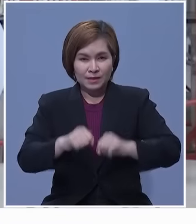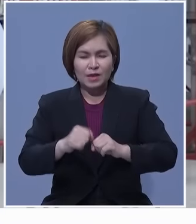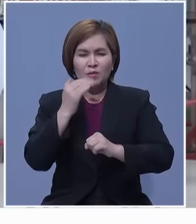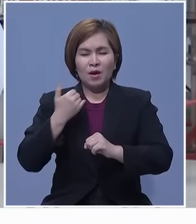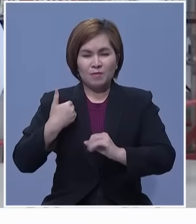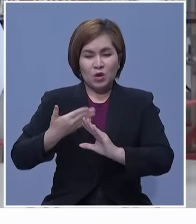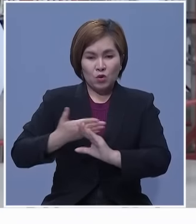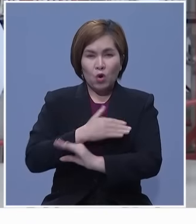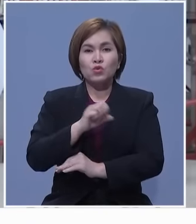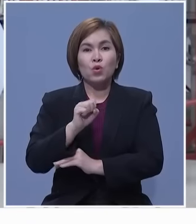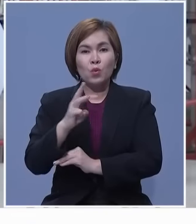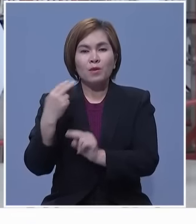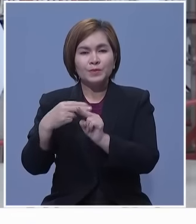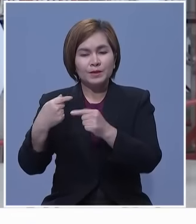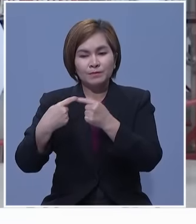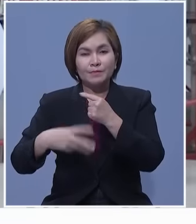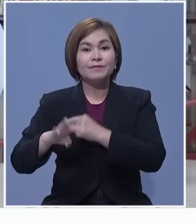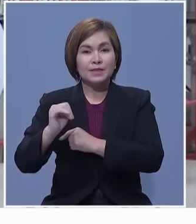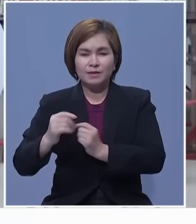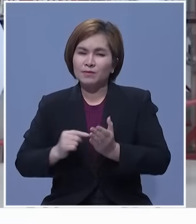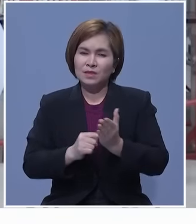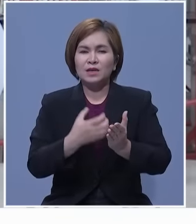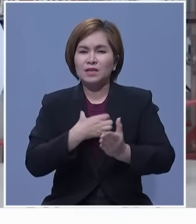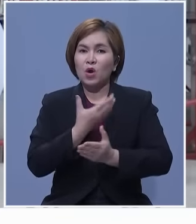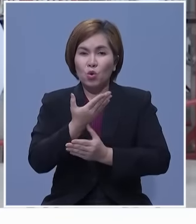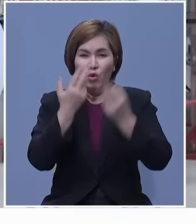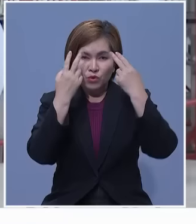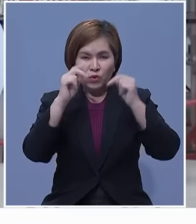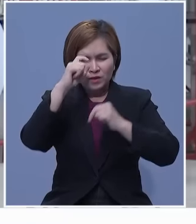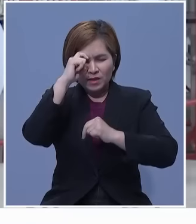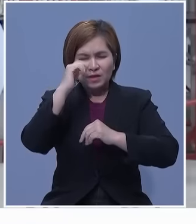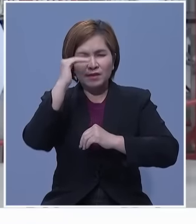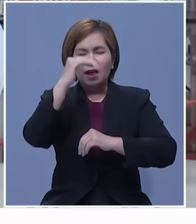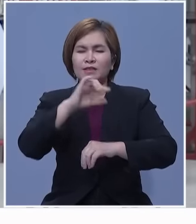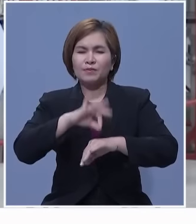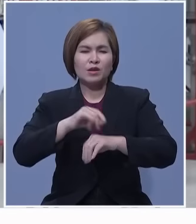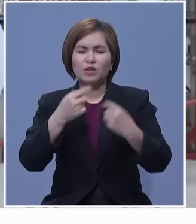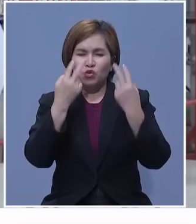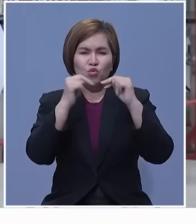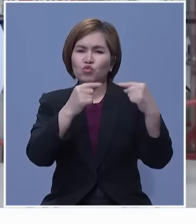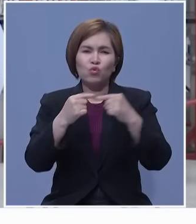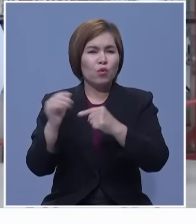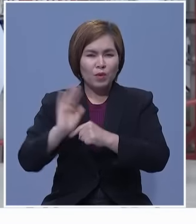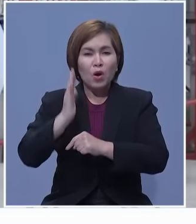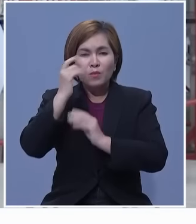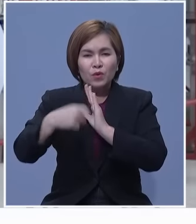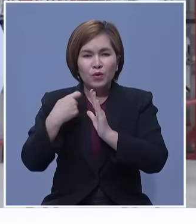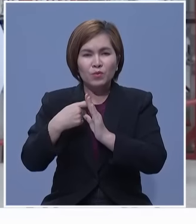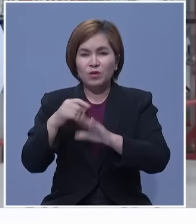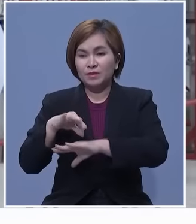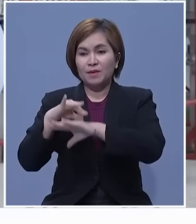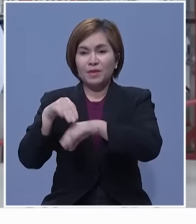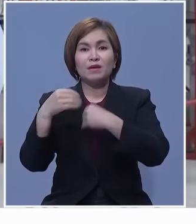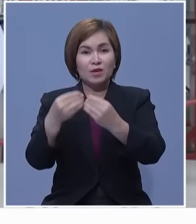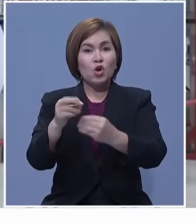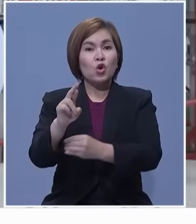ยื่นถอนความเป็นรัฐมนตรีของนายเศรษฐาทวีสินนายกรัฐมนตรีจากกรณีที่มีการแต่งตั้งนายพิชิตชื่นบานเป็นรัฐม